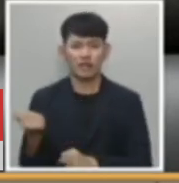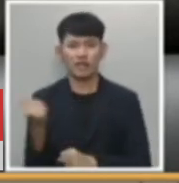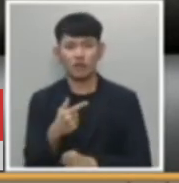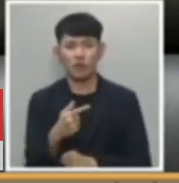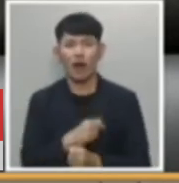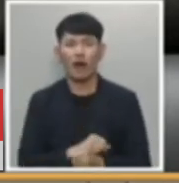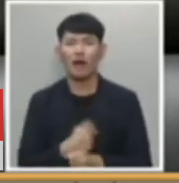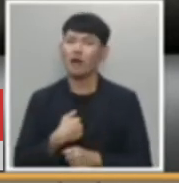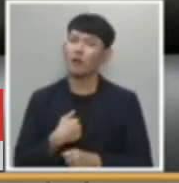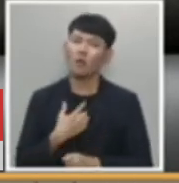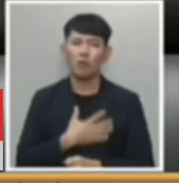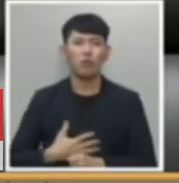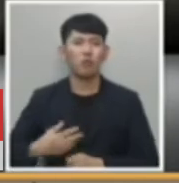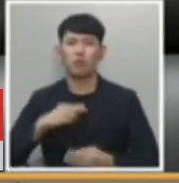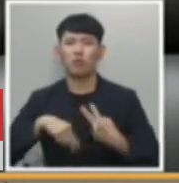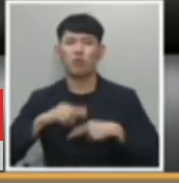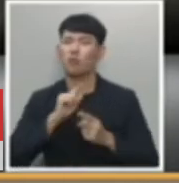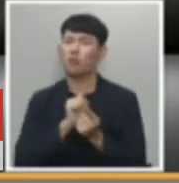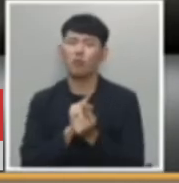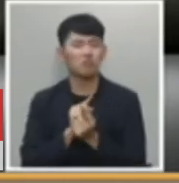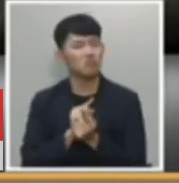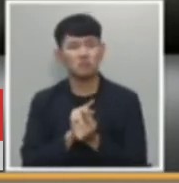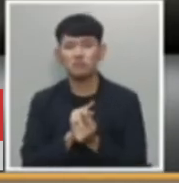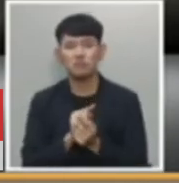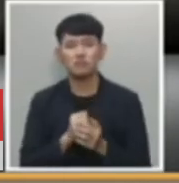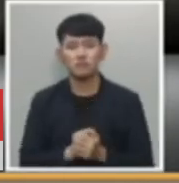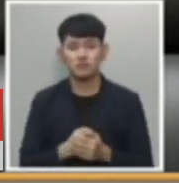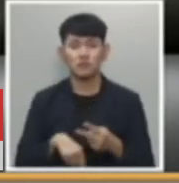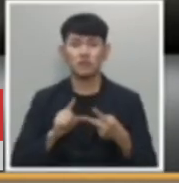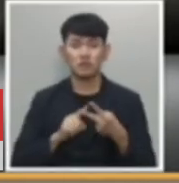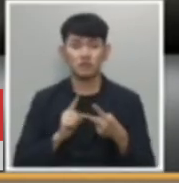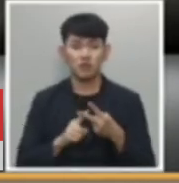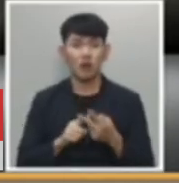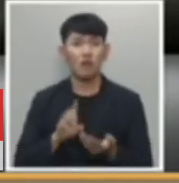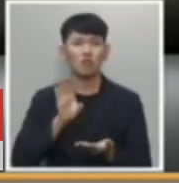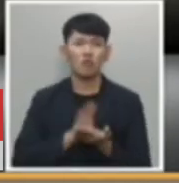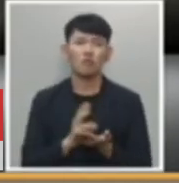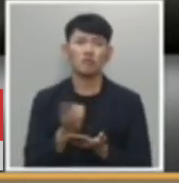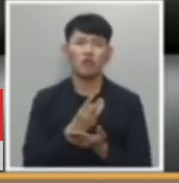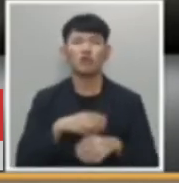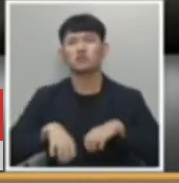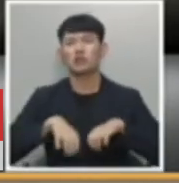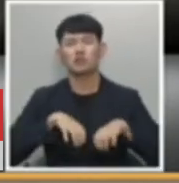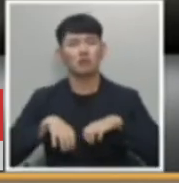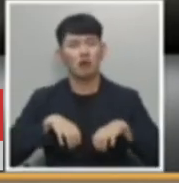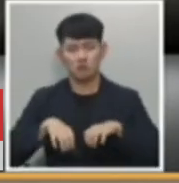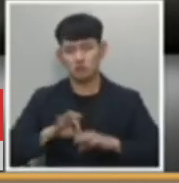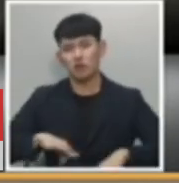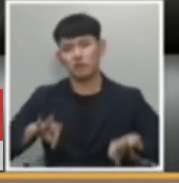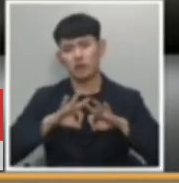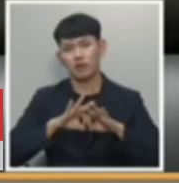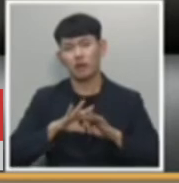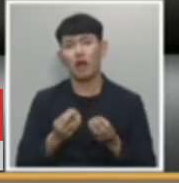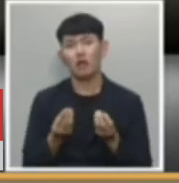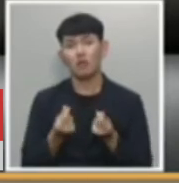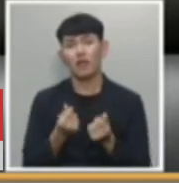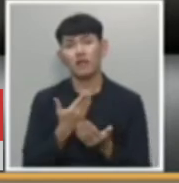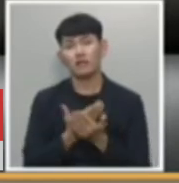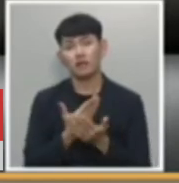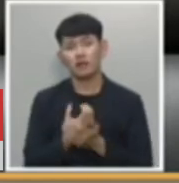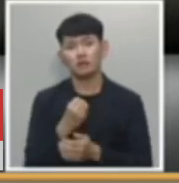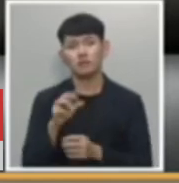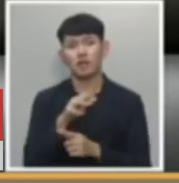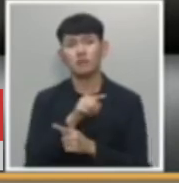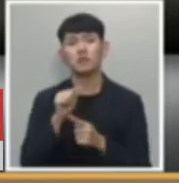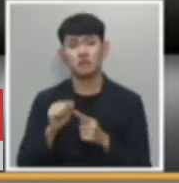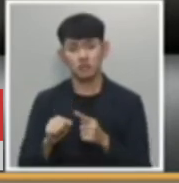งทุนน้อยอันนี้เกิดจากกระทรวงใหญ่เกินไปนะครับการจัดการสูงนะครับตัวเลขของงบลงทุนเนี่ย 13% นะ